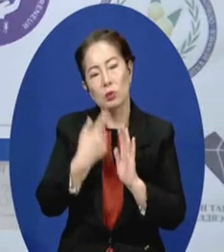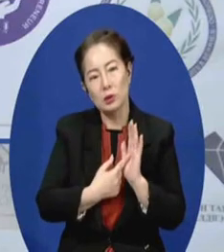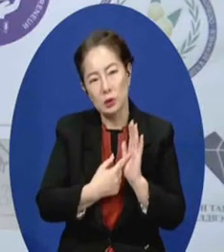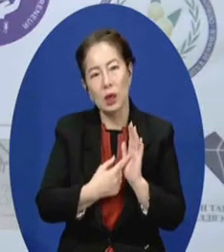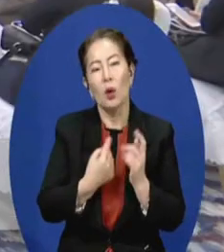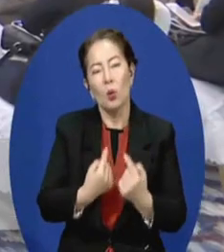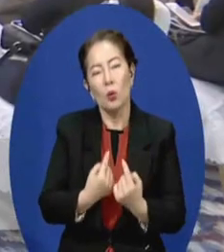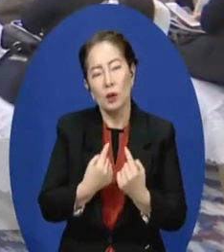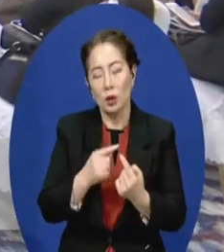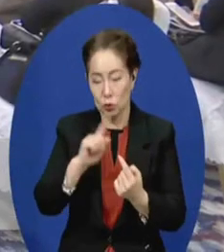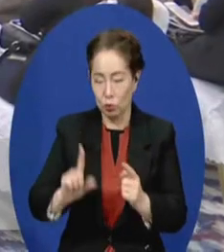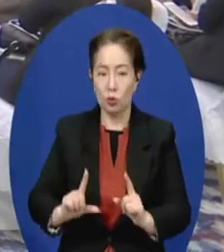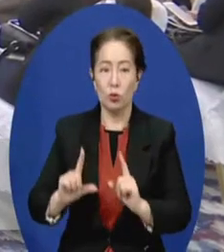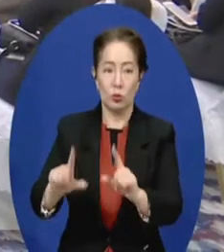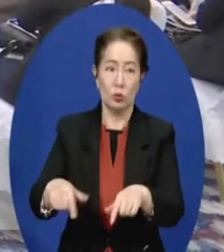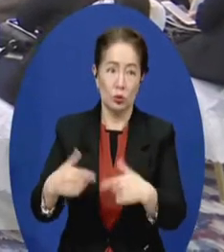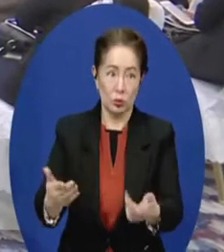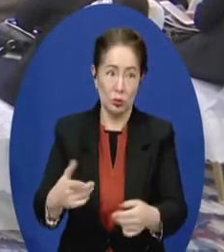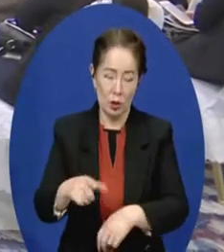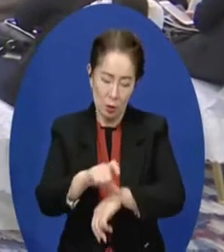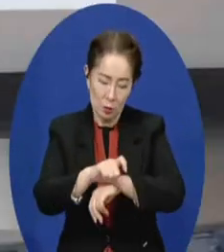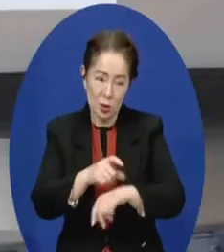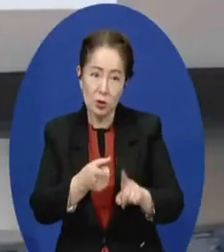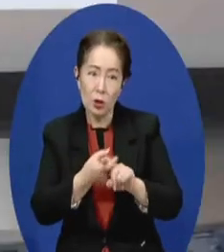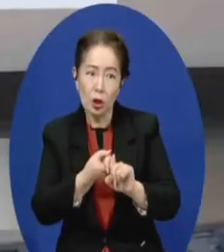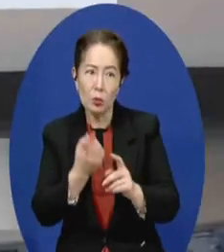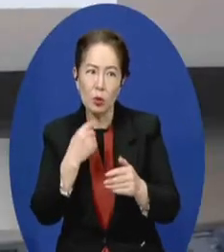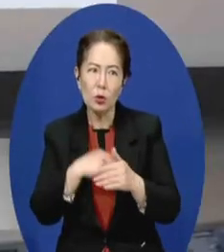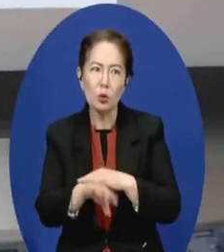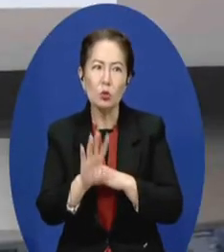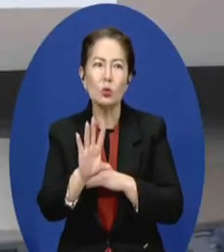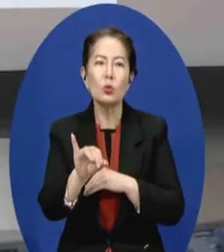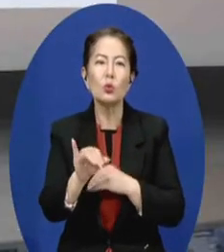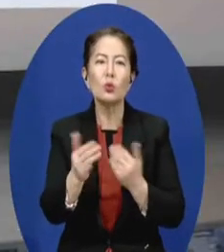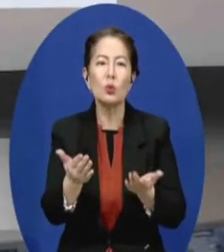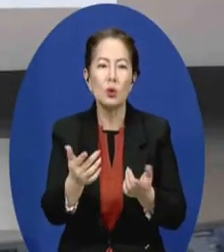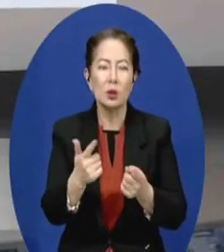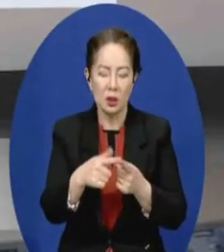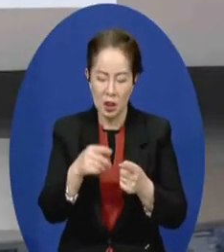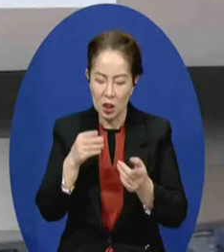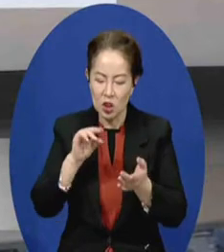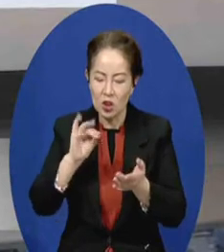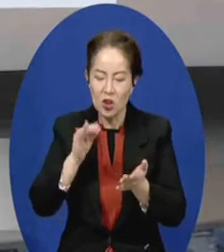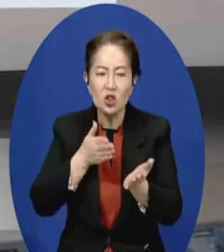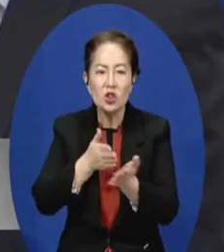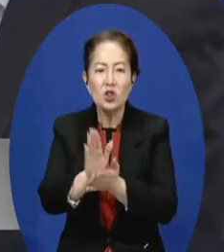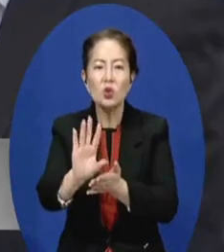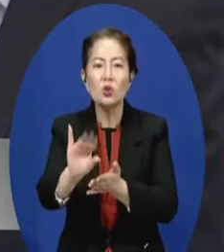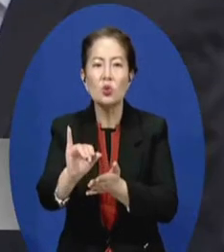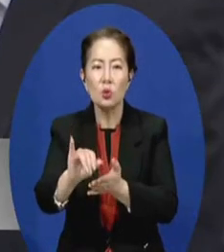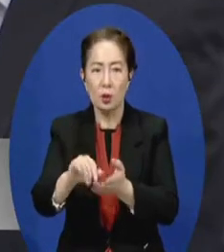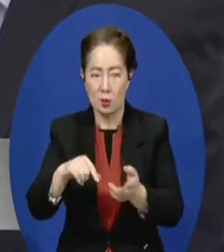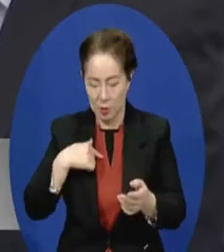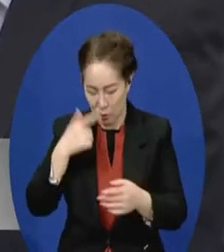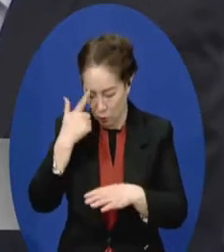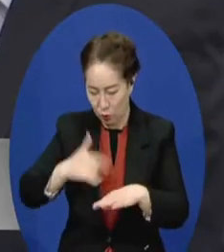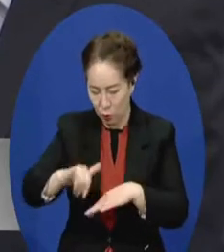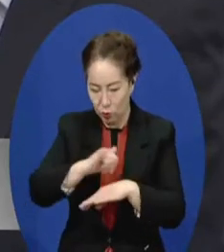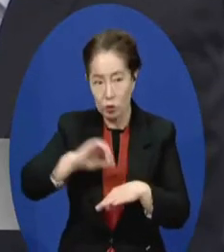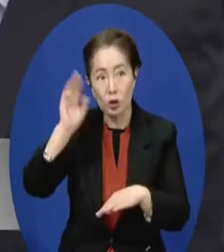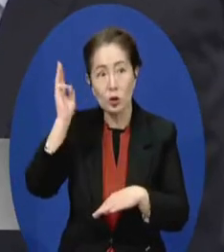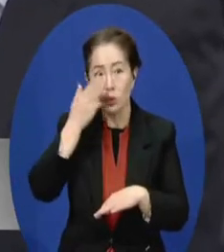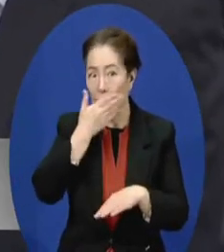зөвшөөрлө сунгууллаа шүү дээ. Мэргэжлийн холбоо гэдэгт юуг ойлгох, чиг үүрэг нь ямар байх тухай ойлголт манад тодорхой болоогүй